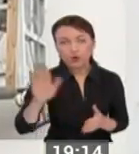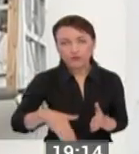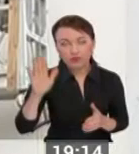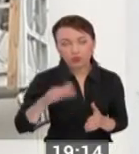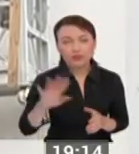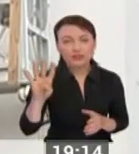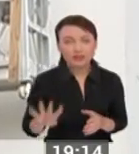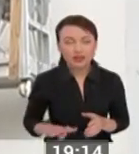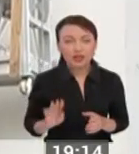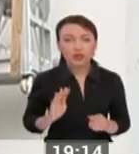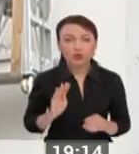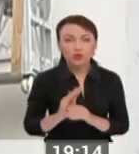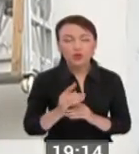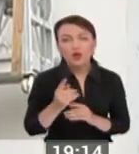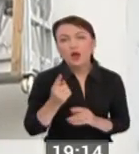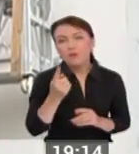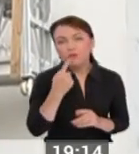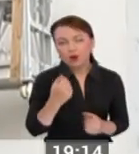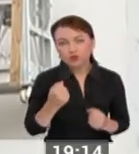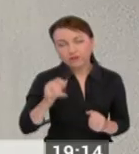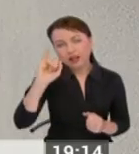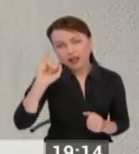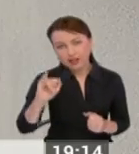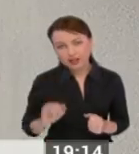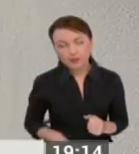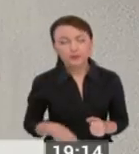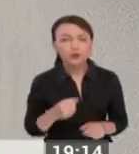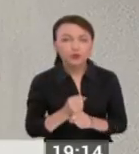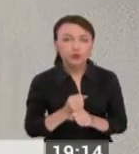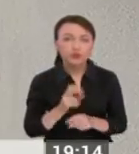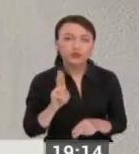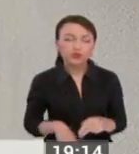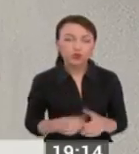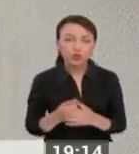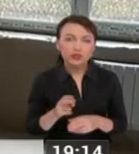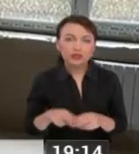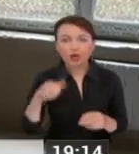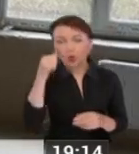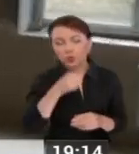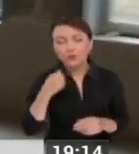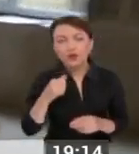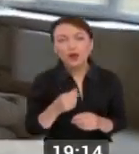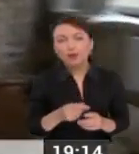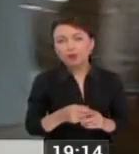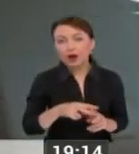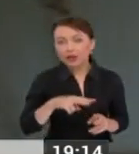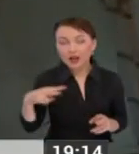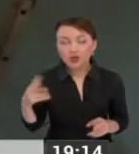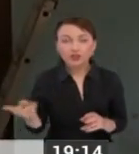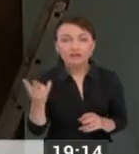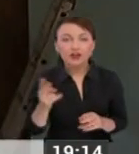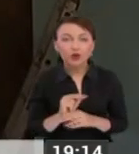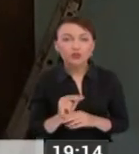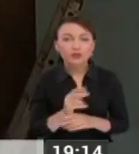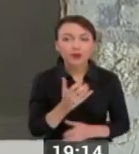колір, додадуть бордових ліній. Роботи на фасаді мають завершити до кінця року. Паралельно триває реконструкція